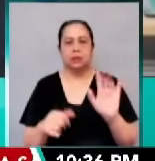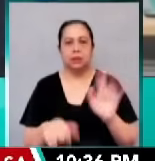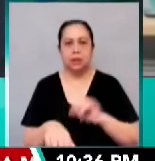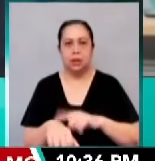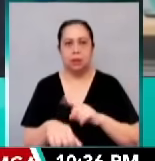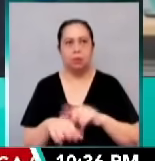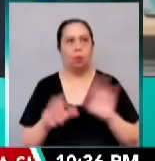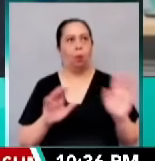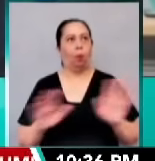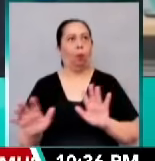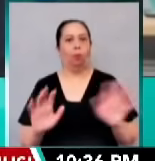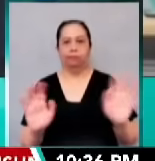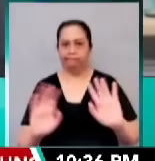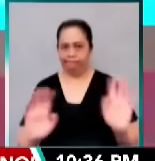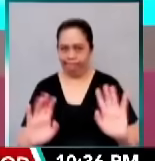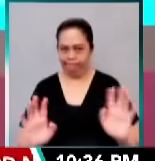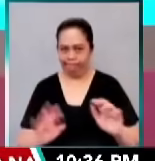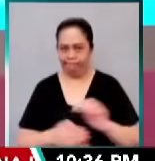complacent tayo.